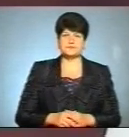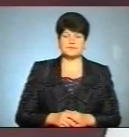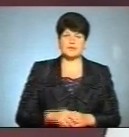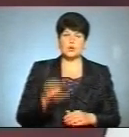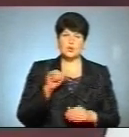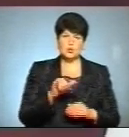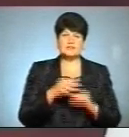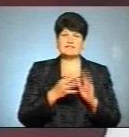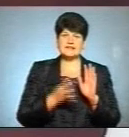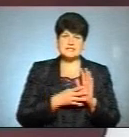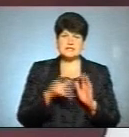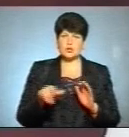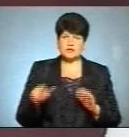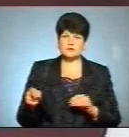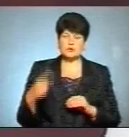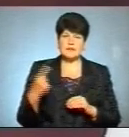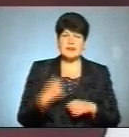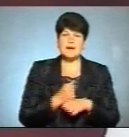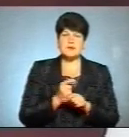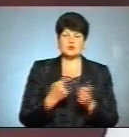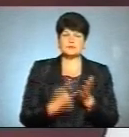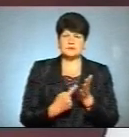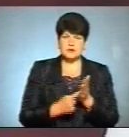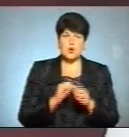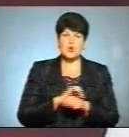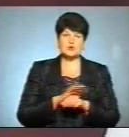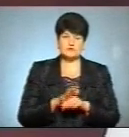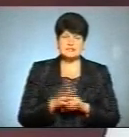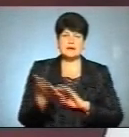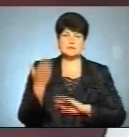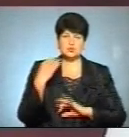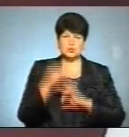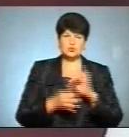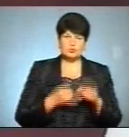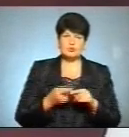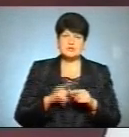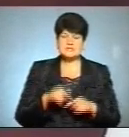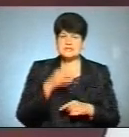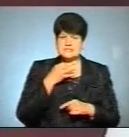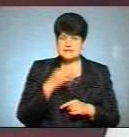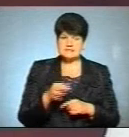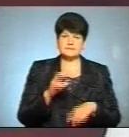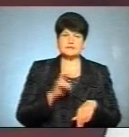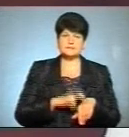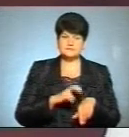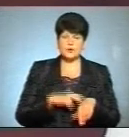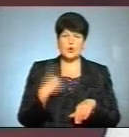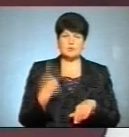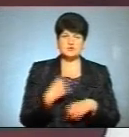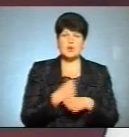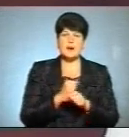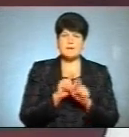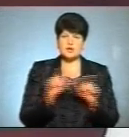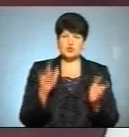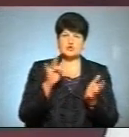У 19 людей на Тернопільщині лабораторно підтвердили коронавірус за минулу добу. Про це розповів епідеміолог обласного лабораторного